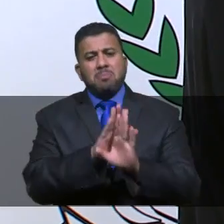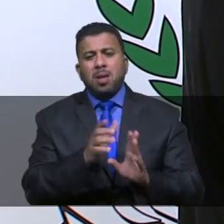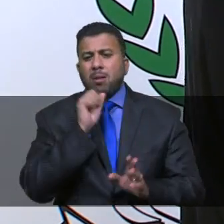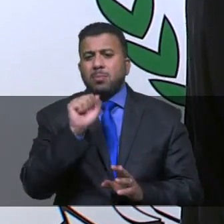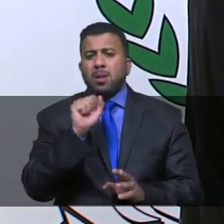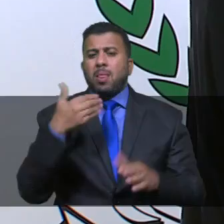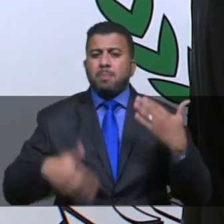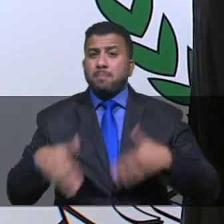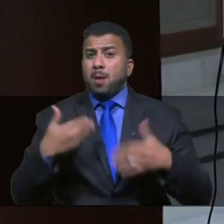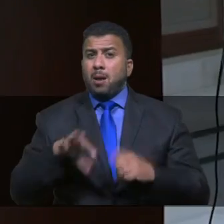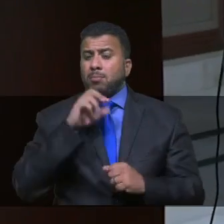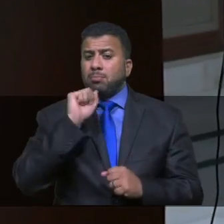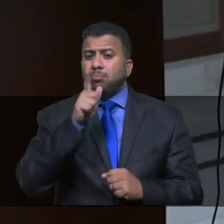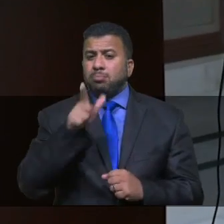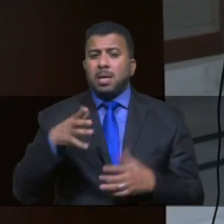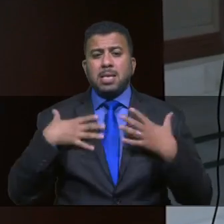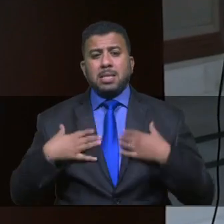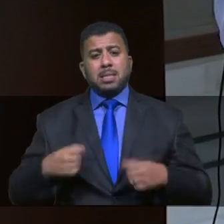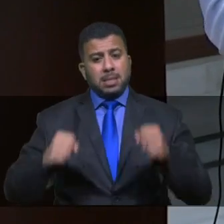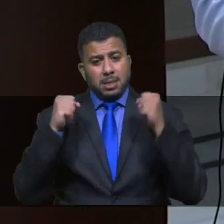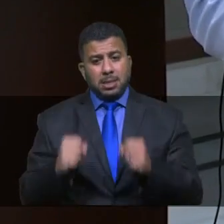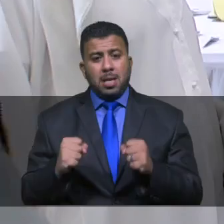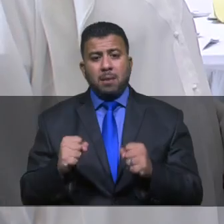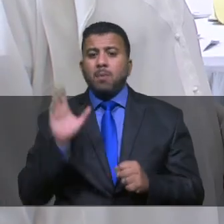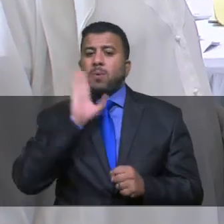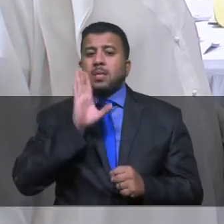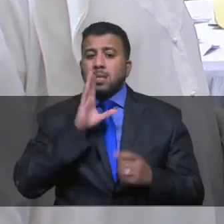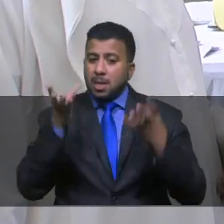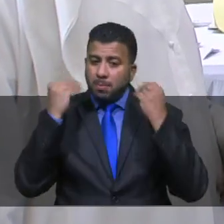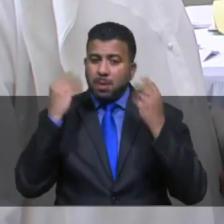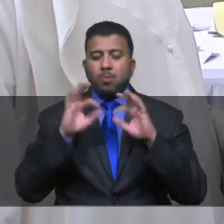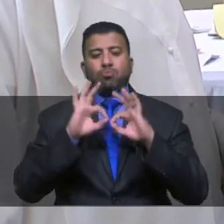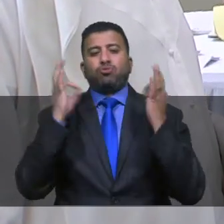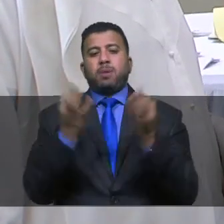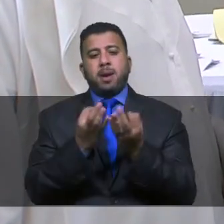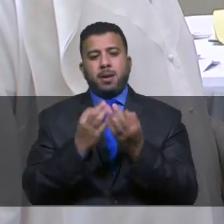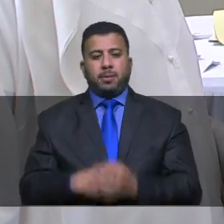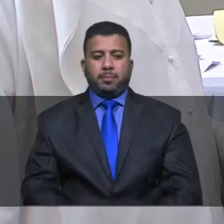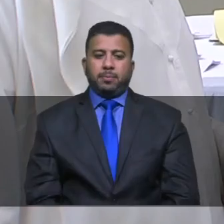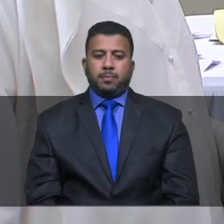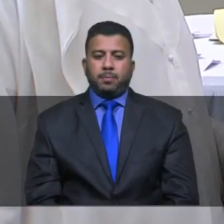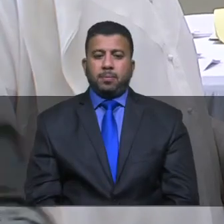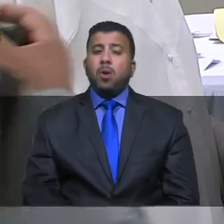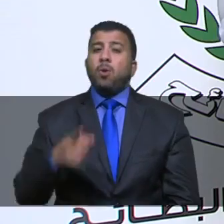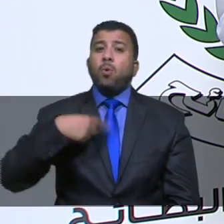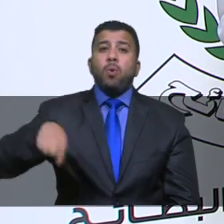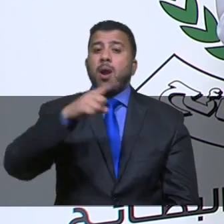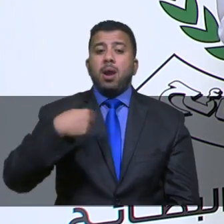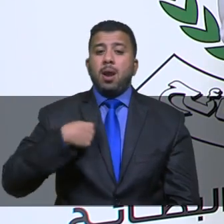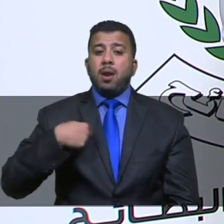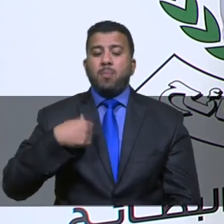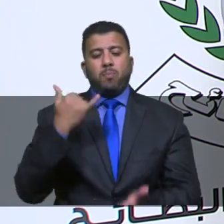لفئة ذوي الإعاقة في الجوانب الصحية والتعليمية والمجتمعية. كلنا مسؤول